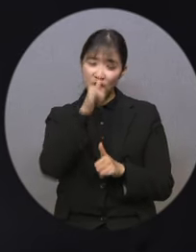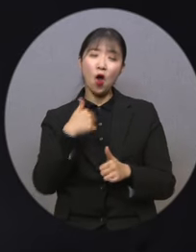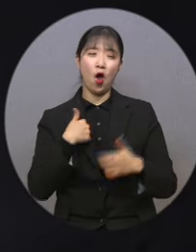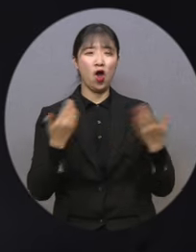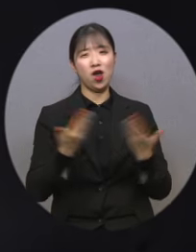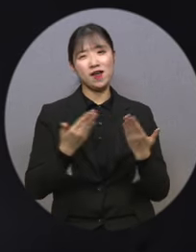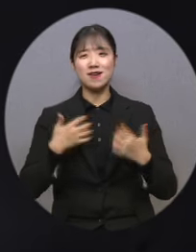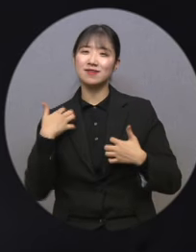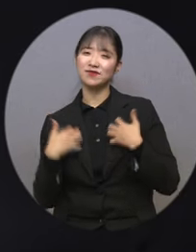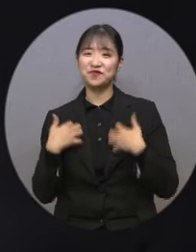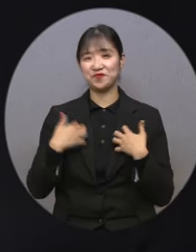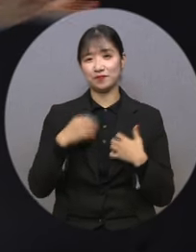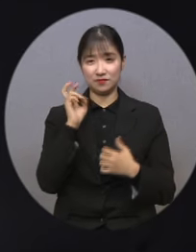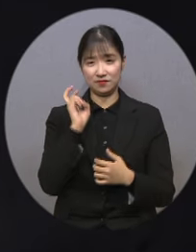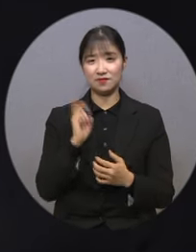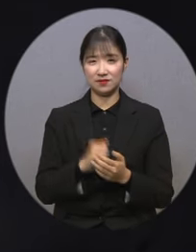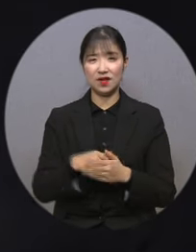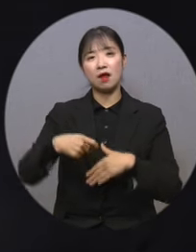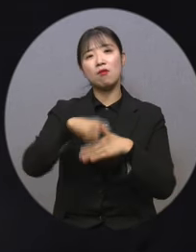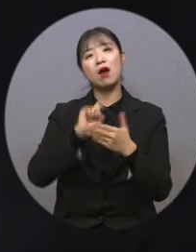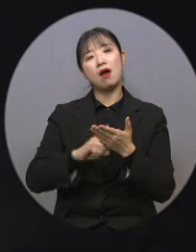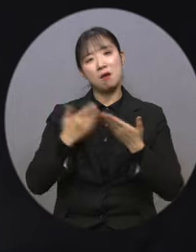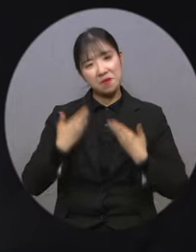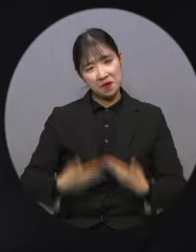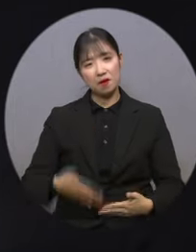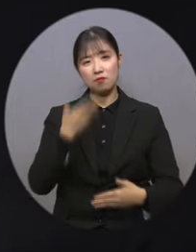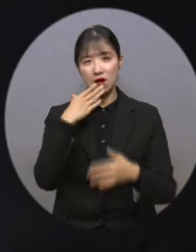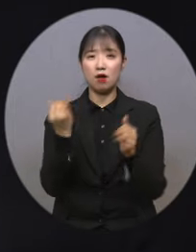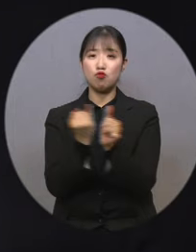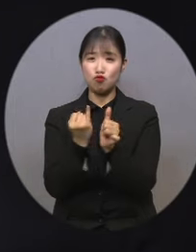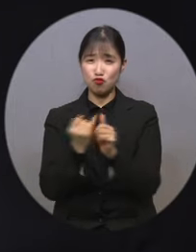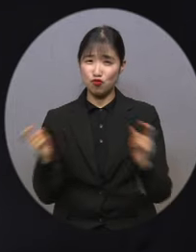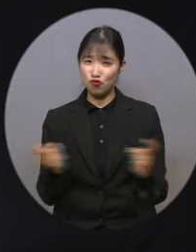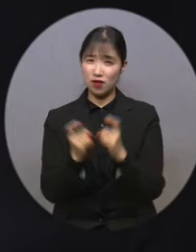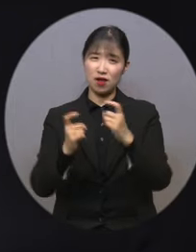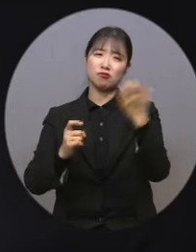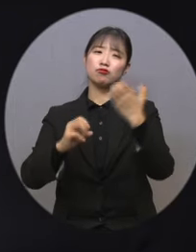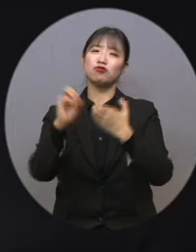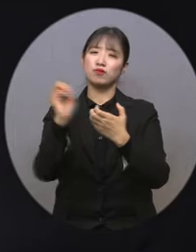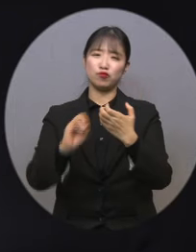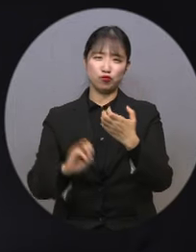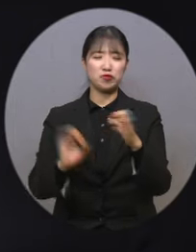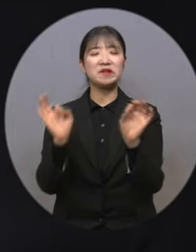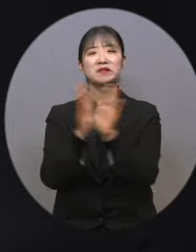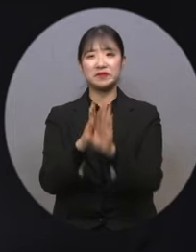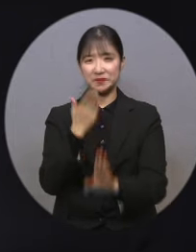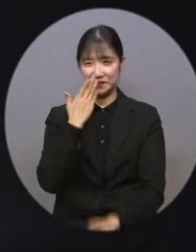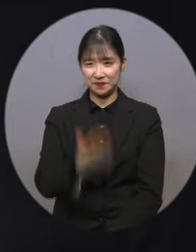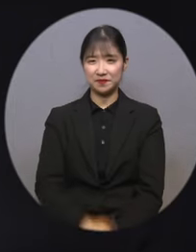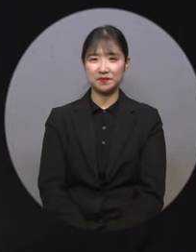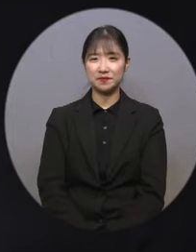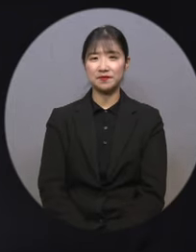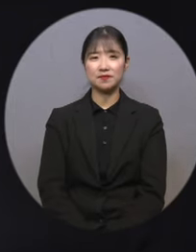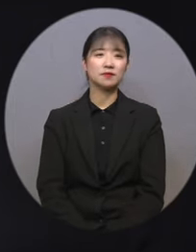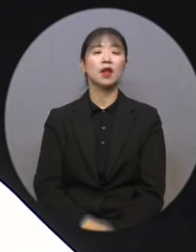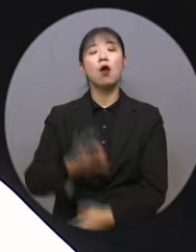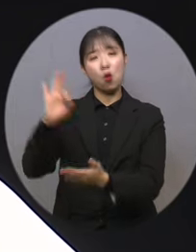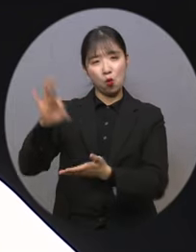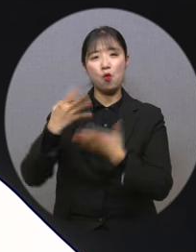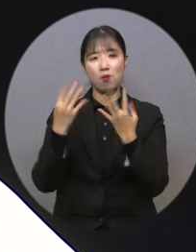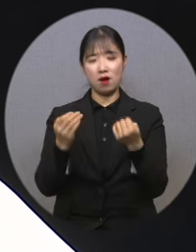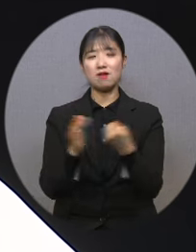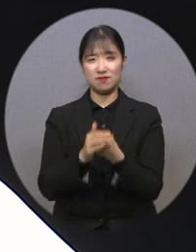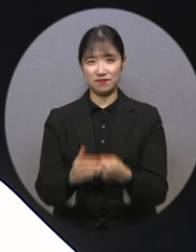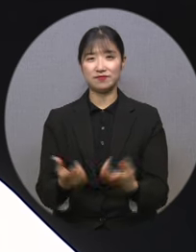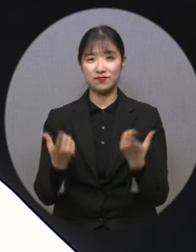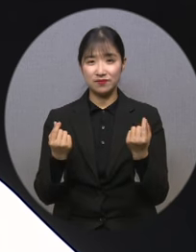가. 마음이 안정돼요. 부부싸움이 90%가 없어져. 돈이 많이 도르니까